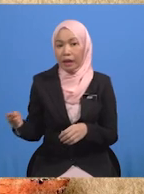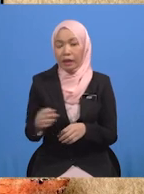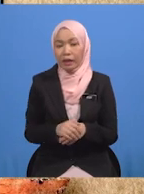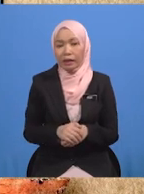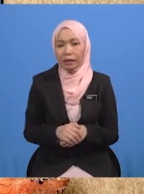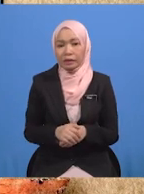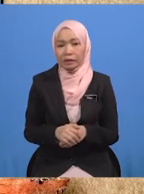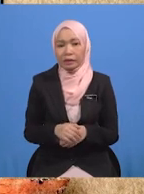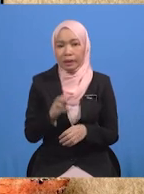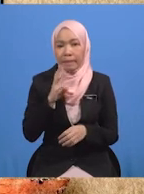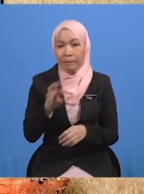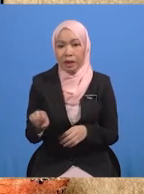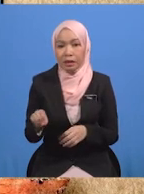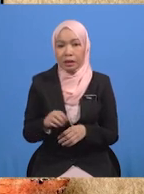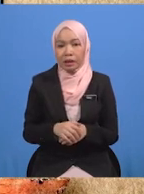Turki.